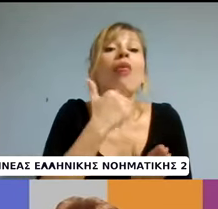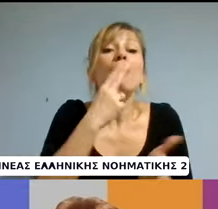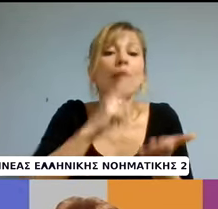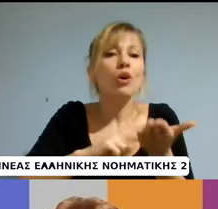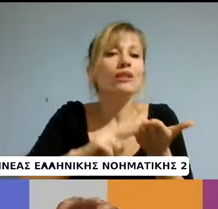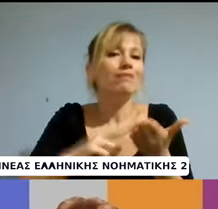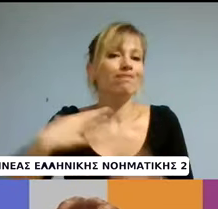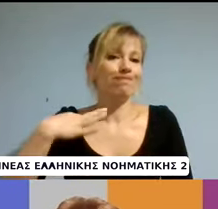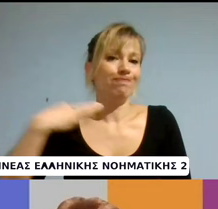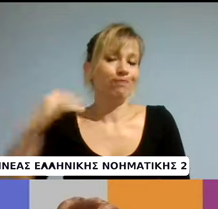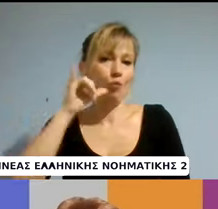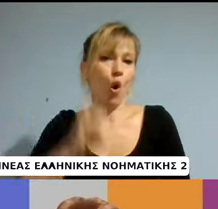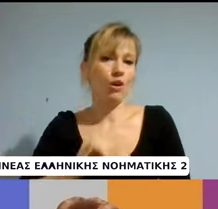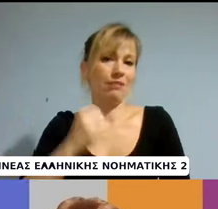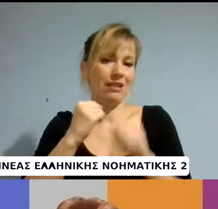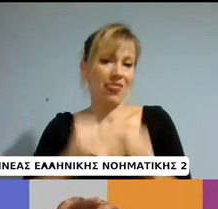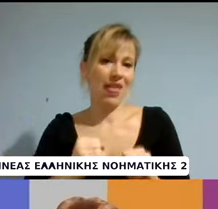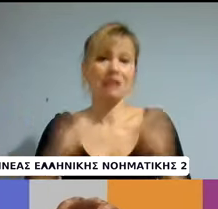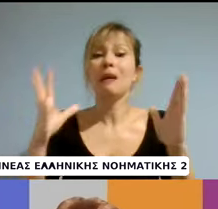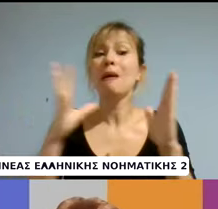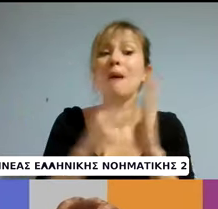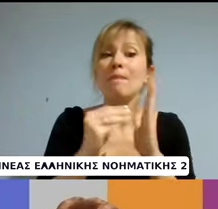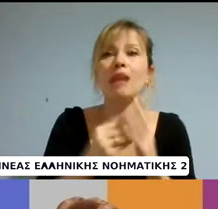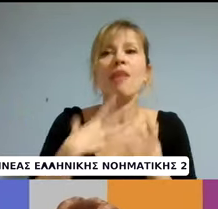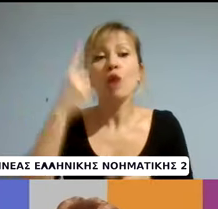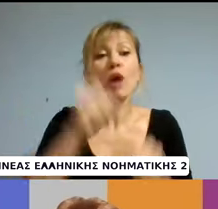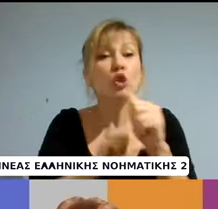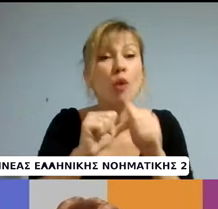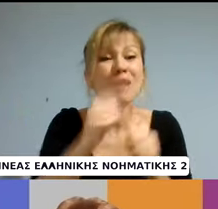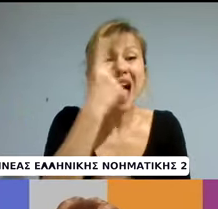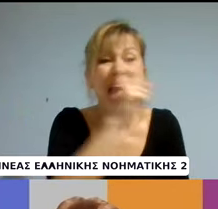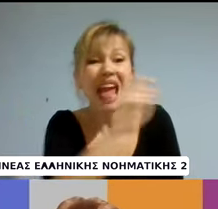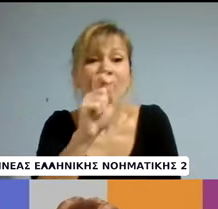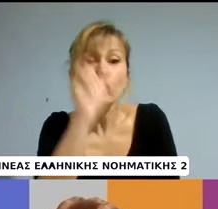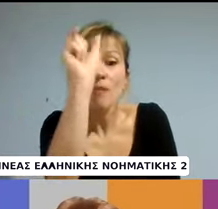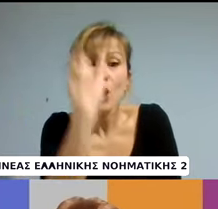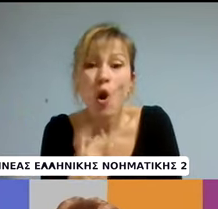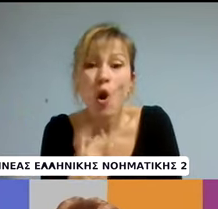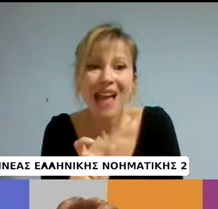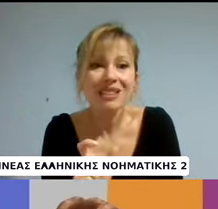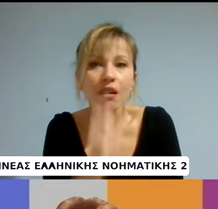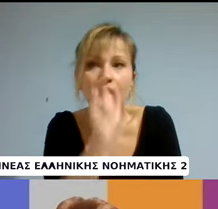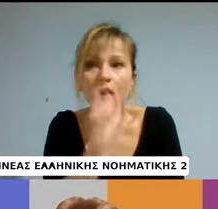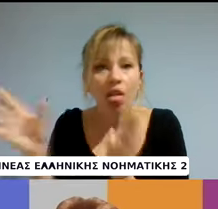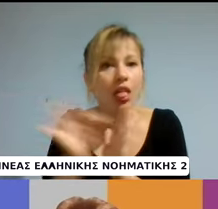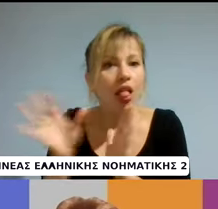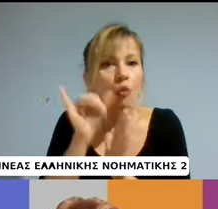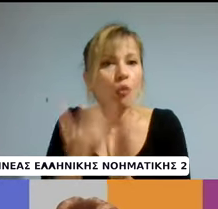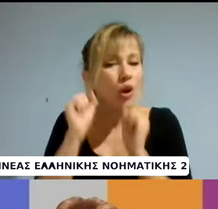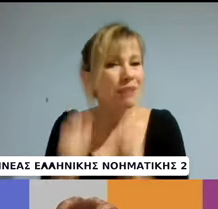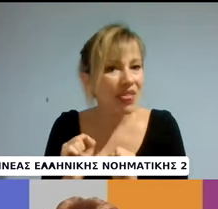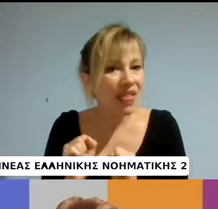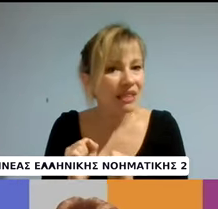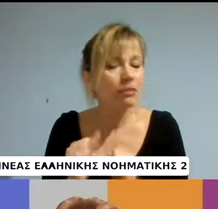γραφείο αν θέλει να καλύψει, για παράδειγμα, 1 εκατομμύριο λέξεις το μήνα, να μπορεί να έχει αντίστοιχα άτομα για να καλύψουν αυτά τα εκατομμύρια λέξεων